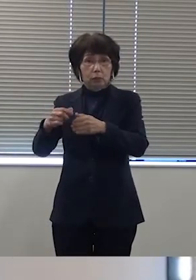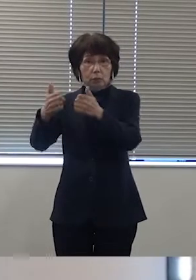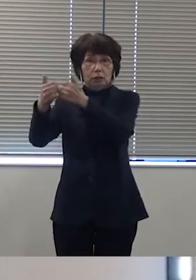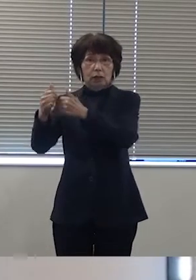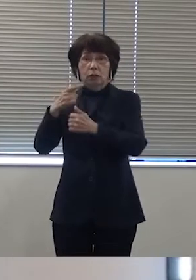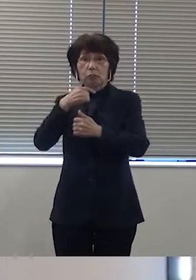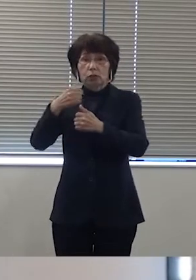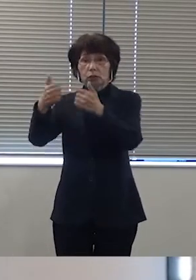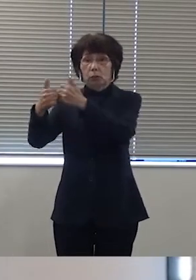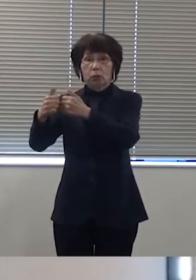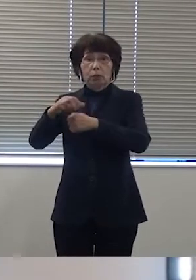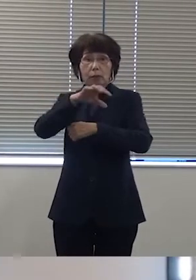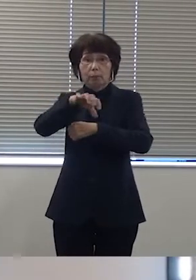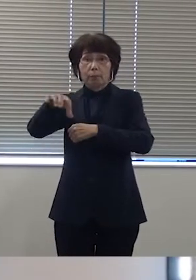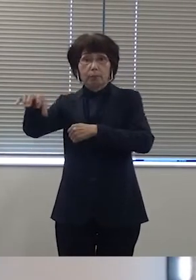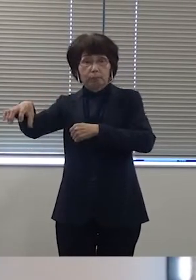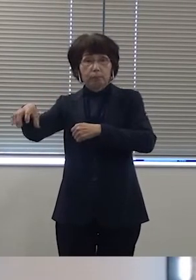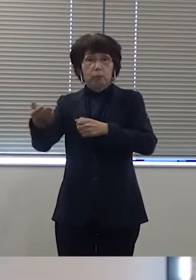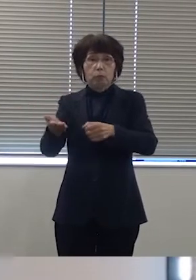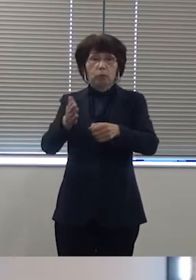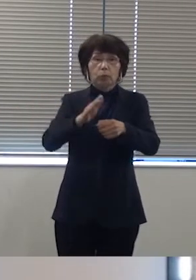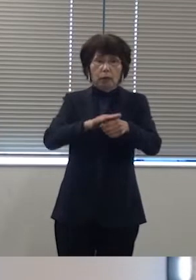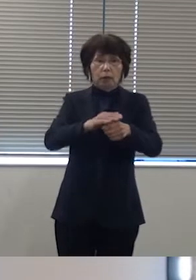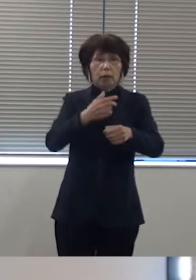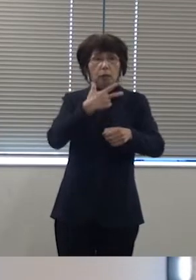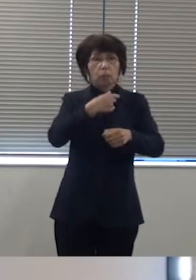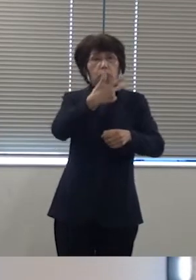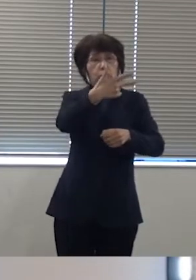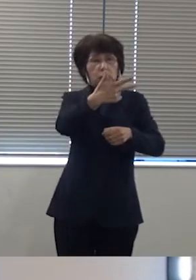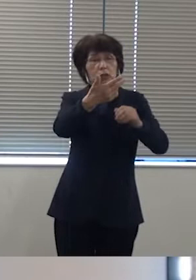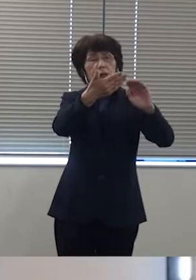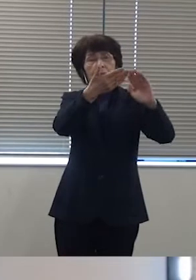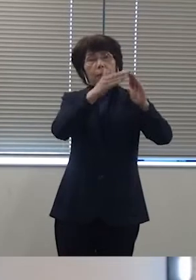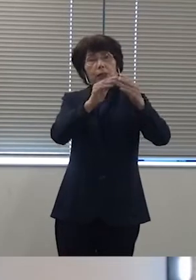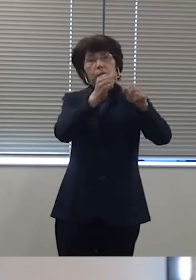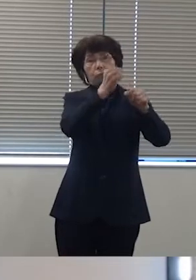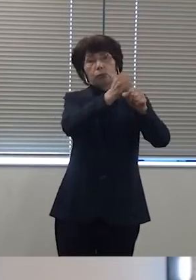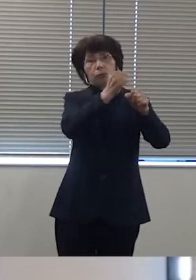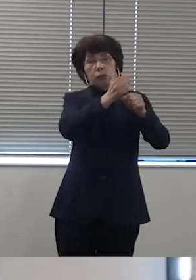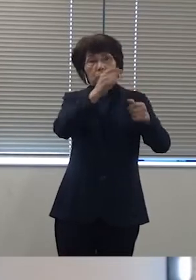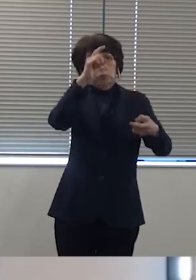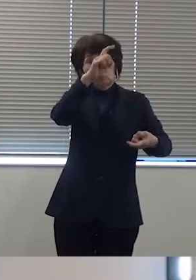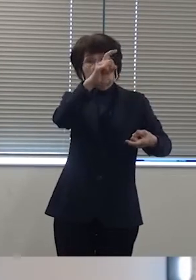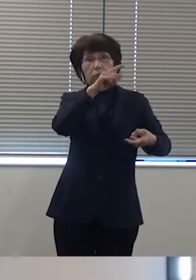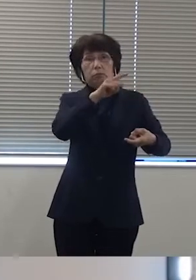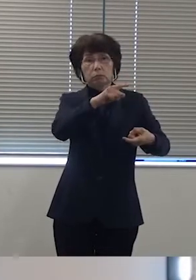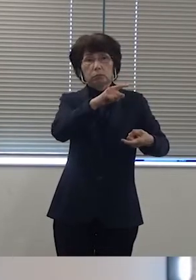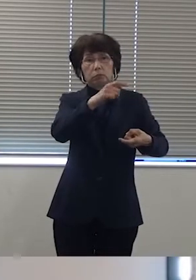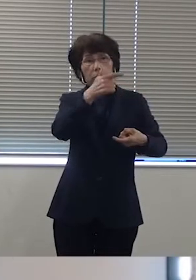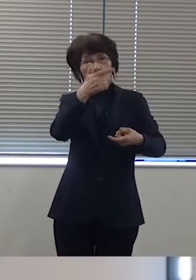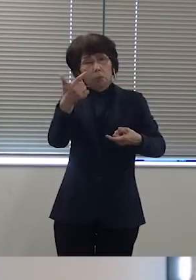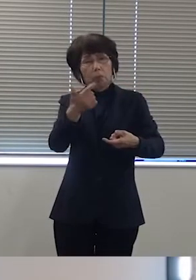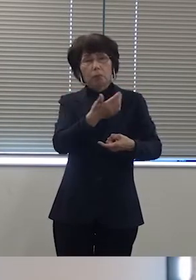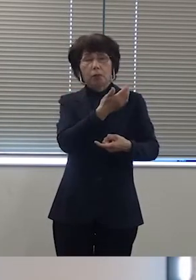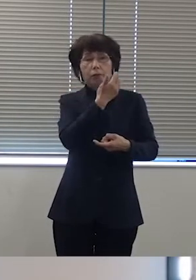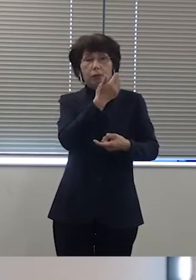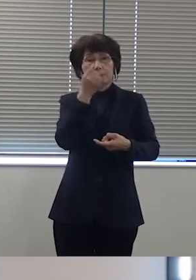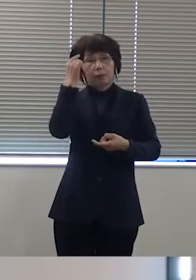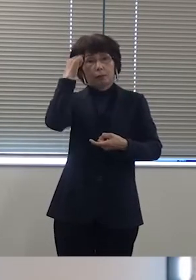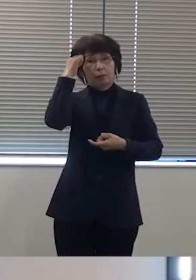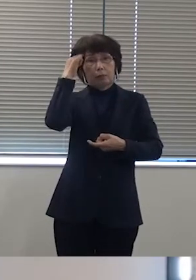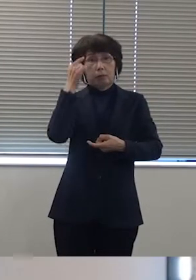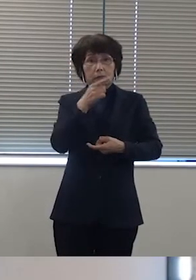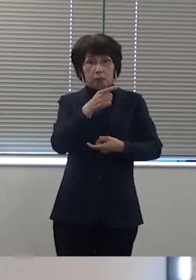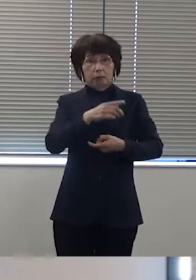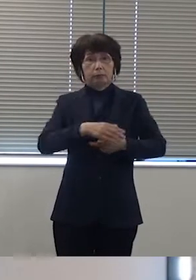づくりというのは非常に大きな大事な視点ということもあってですね、なかなかそのもろもろやっぱりい